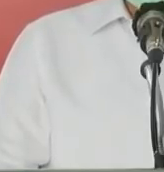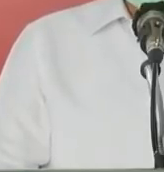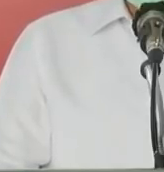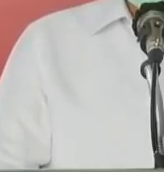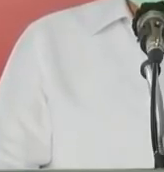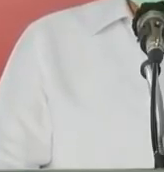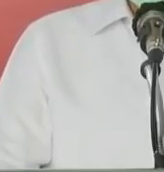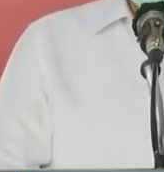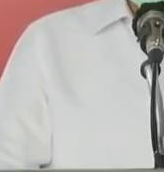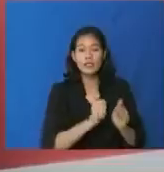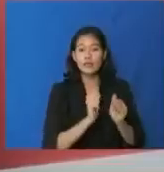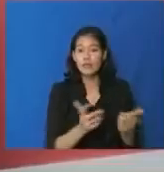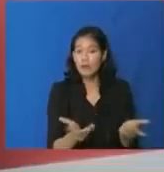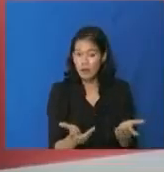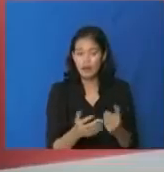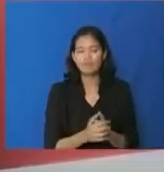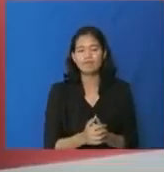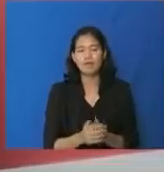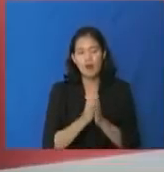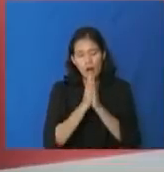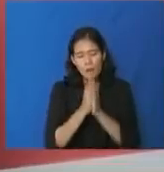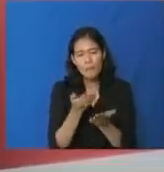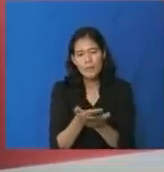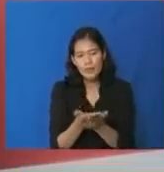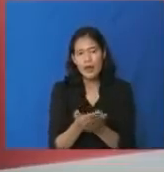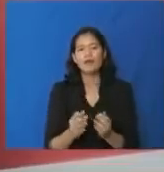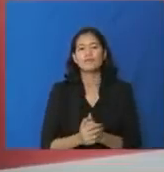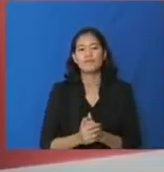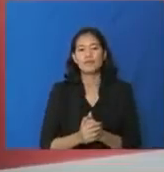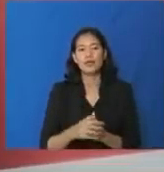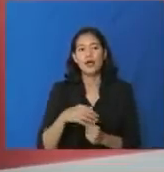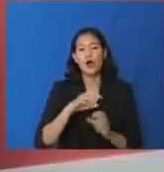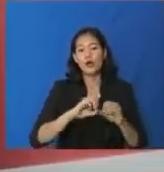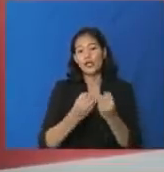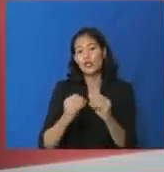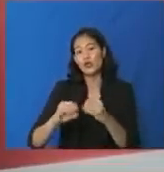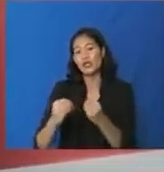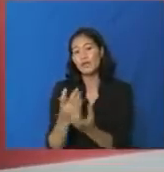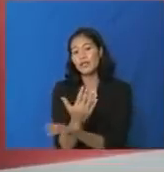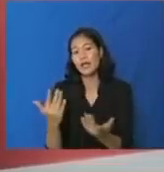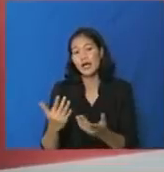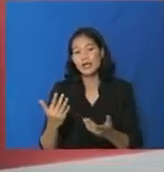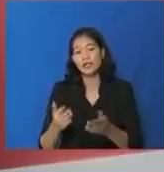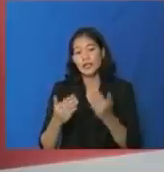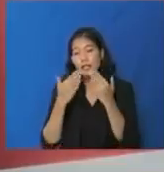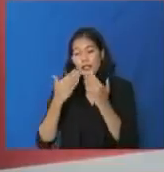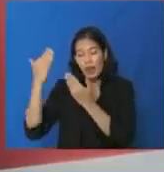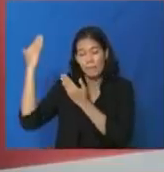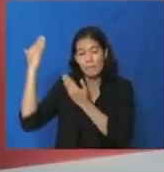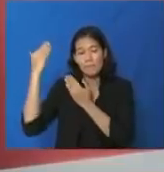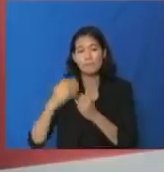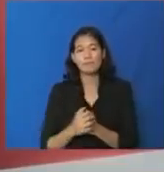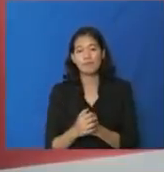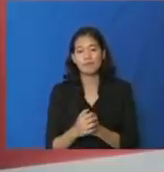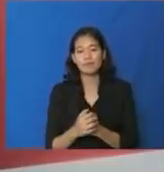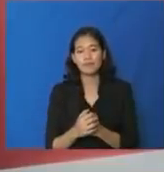kedepan saya juga minta maaf selama dan ormas Islam untuk Hai